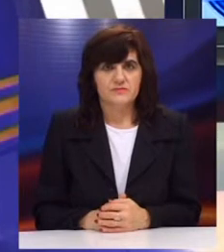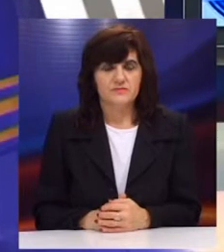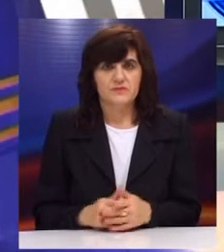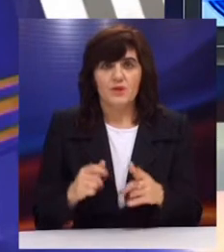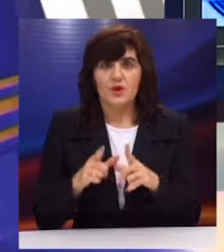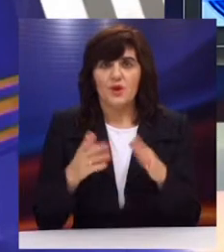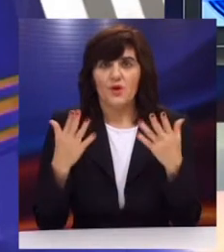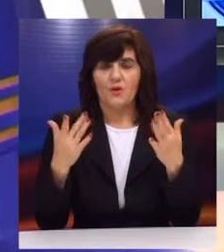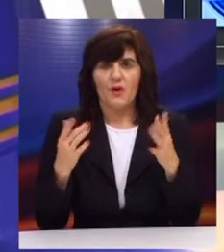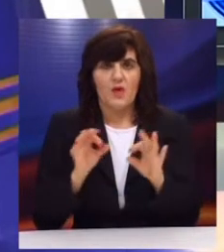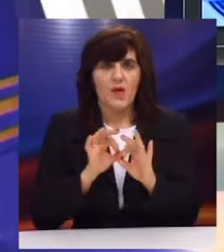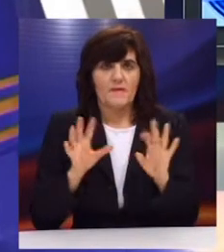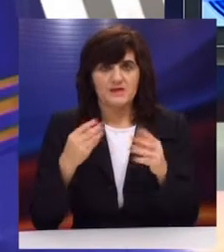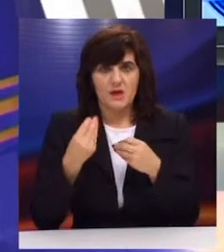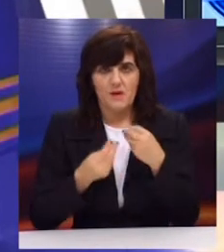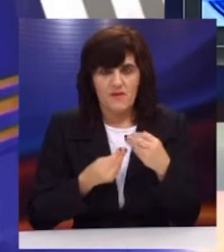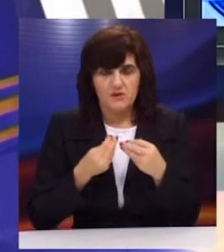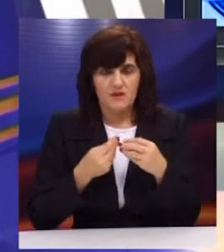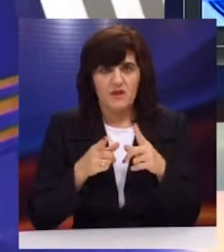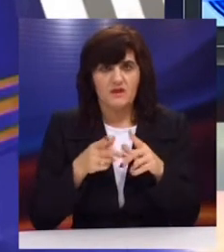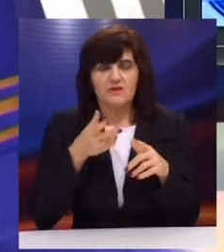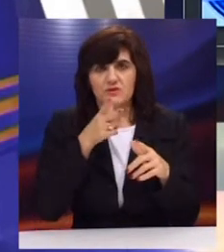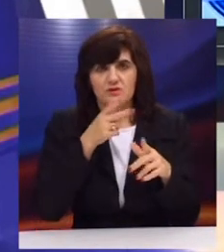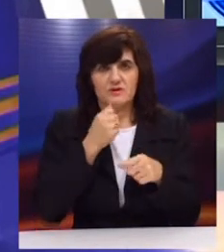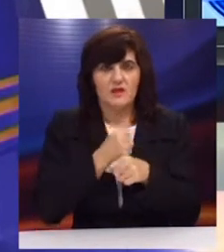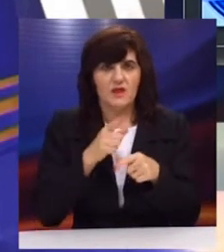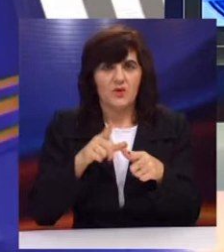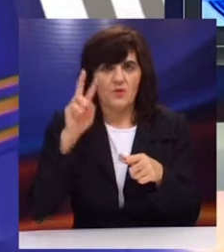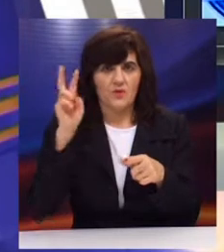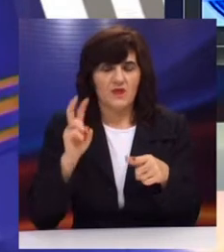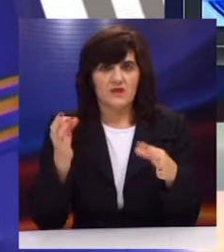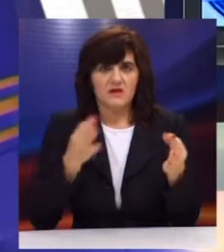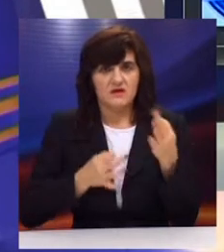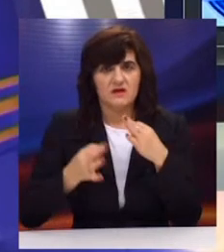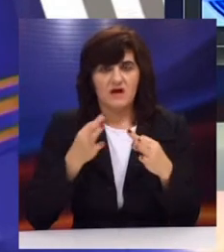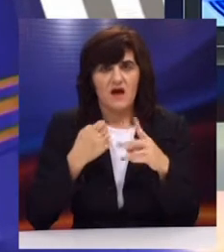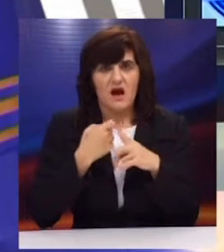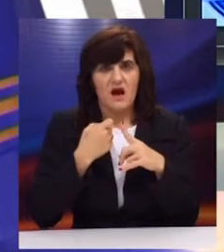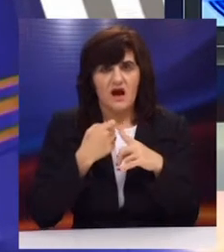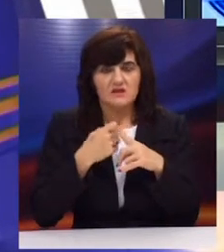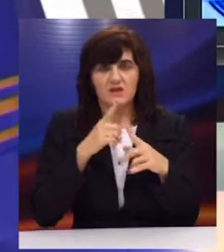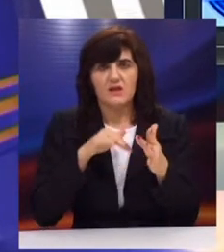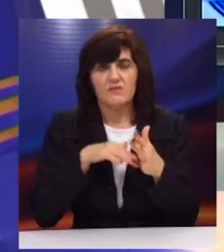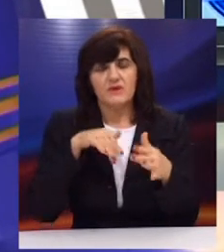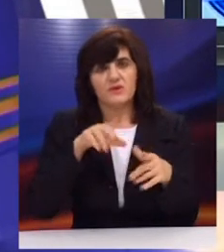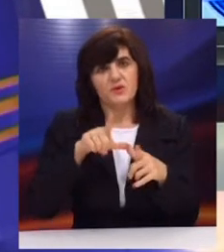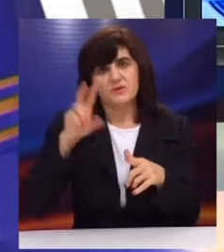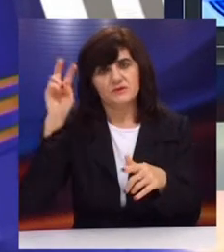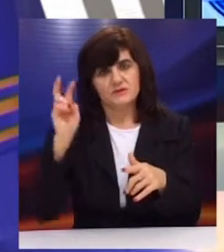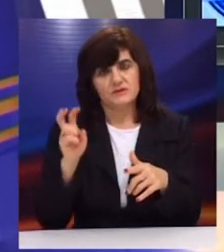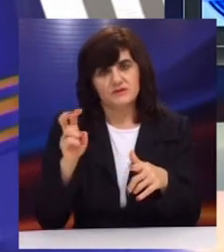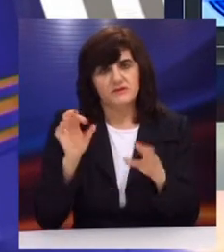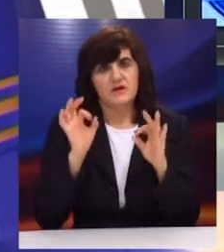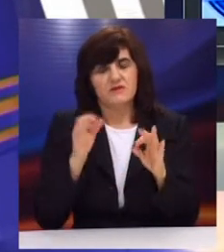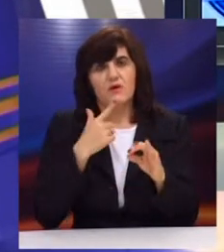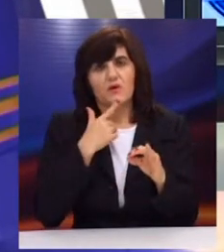Ukoliko ste dama bez posla, želeli biste da radite u renomiranoj italijanskoj konfekciji Calcedonia, javite se u Nacionalnu službu za zapošljavanje.